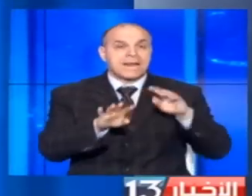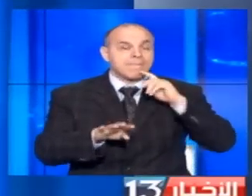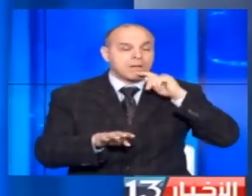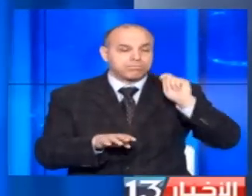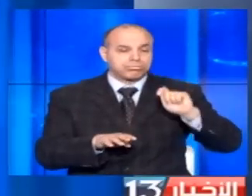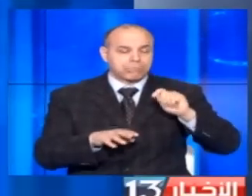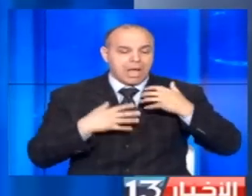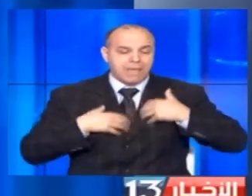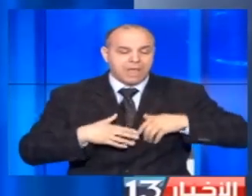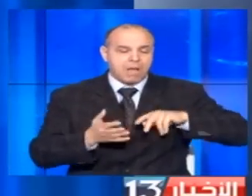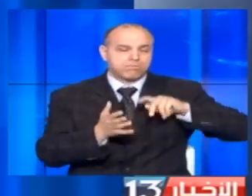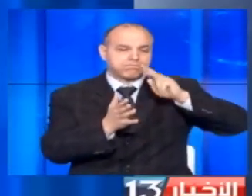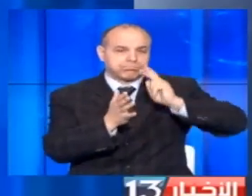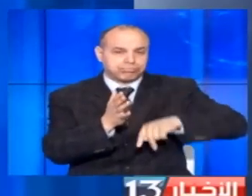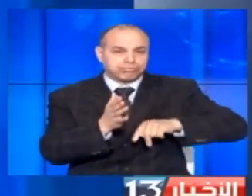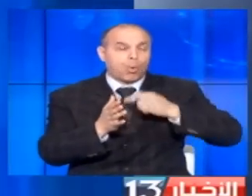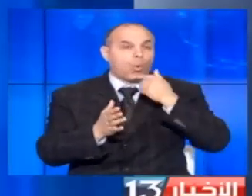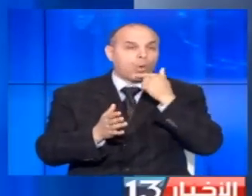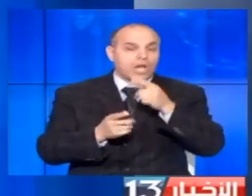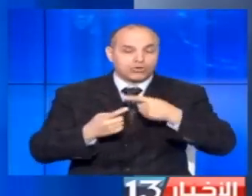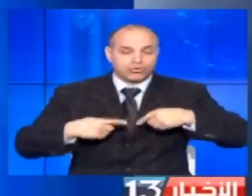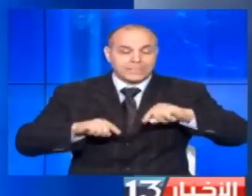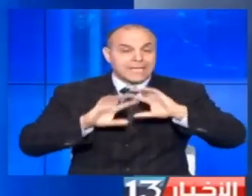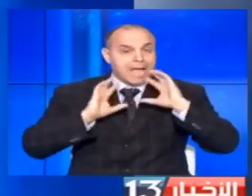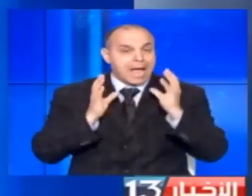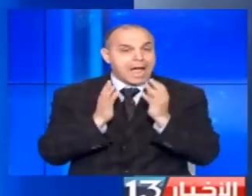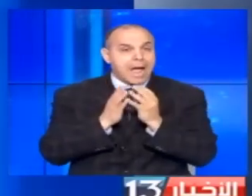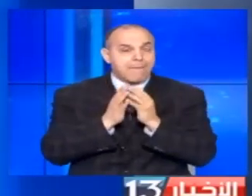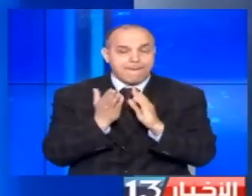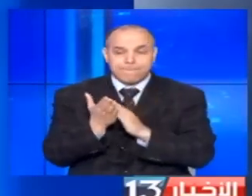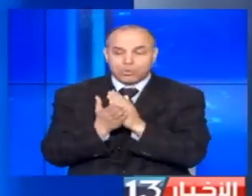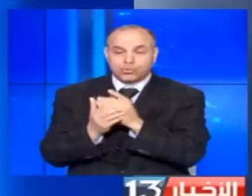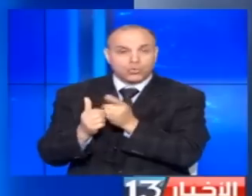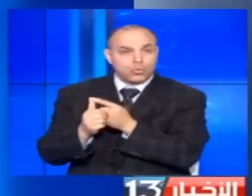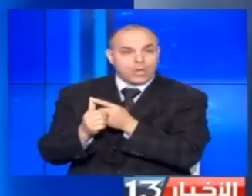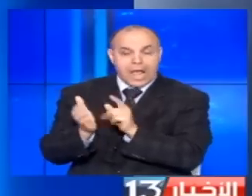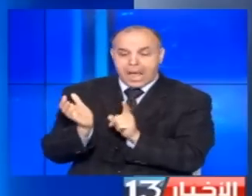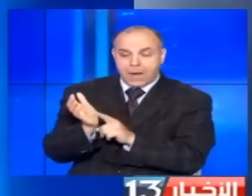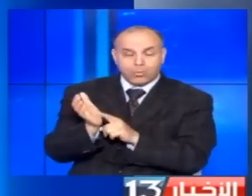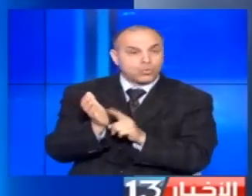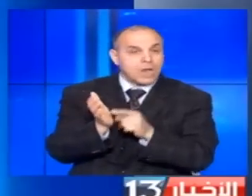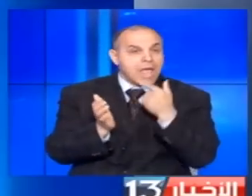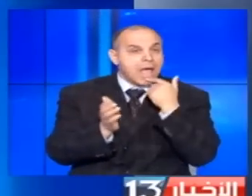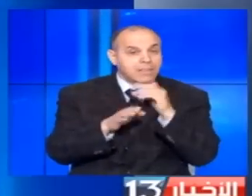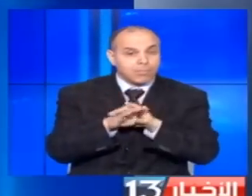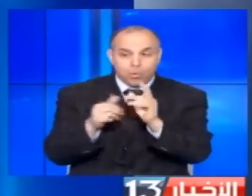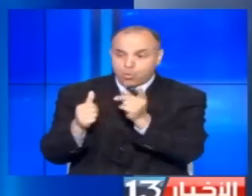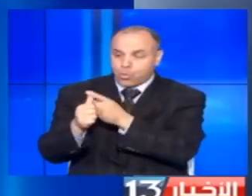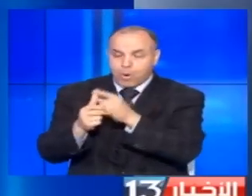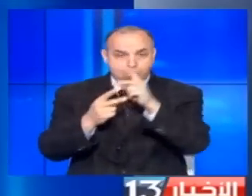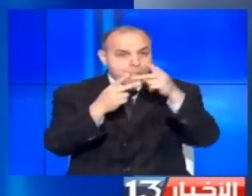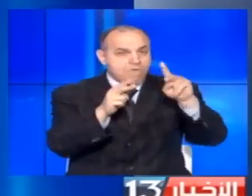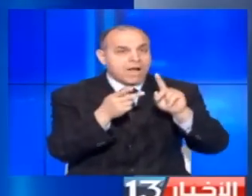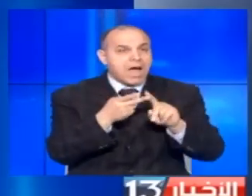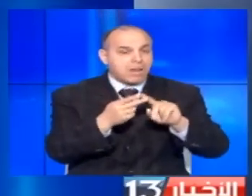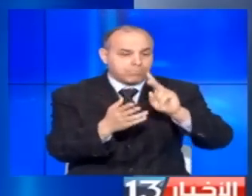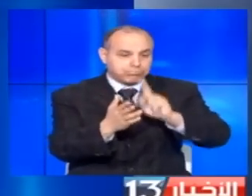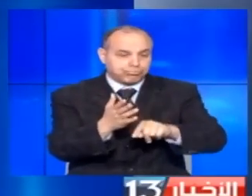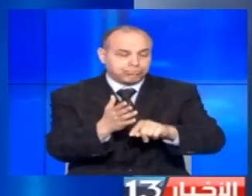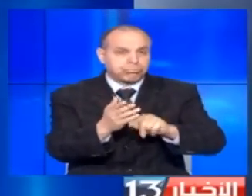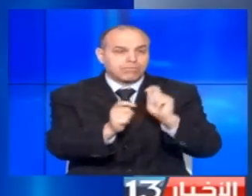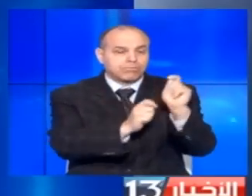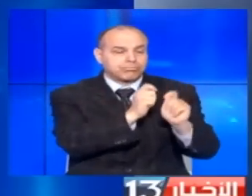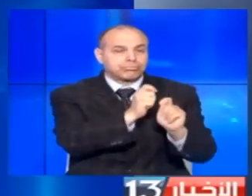اعضاء مجلس نواب الشعب خلال جلسه عامه على مشروعي قانونين يتعلق الاول وا فقه على اتفاقيه